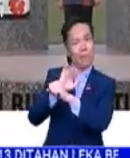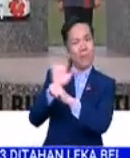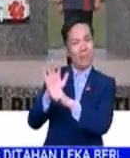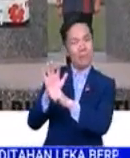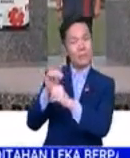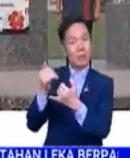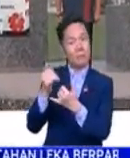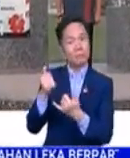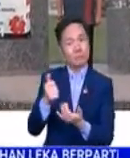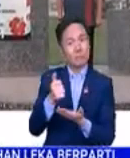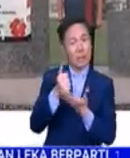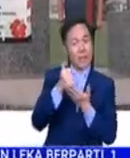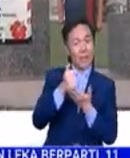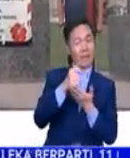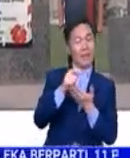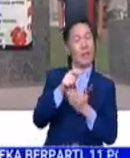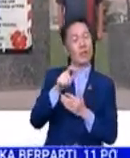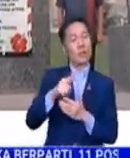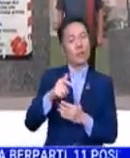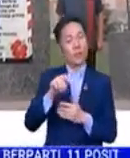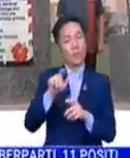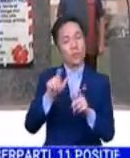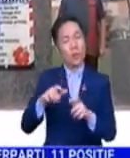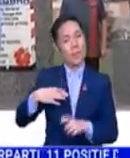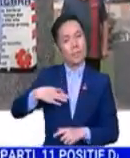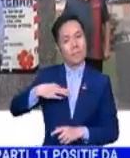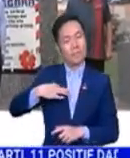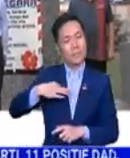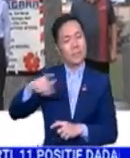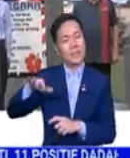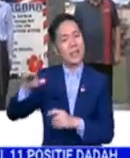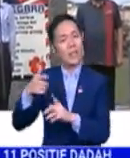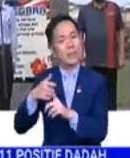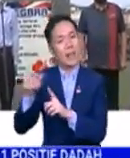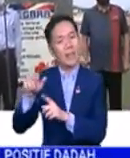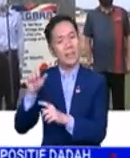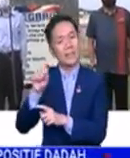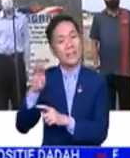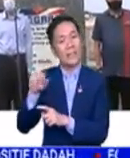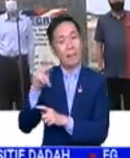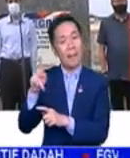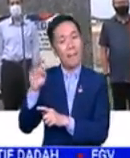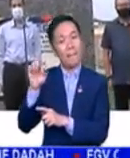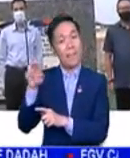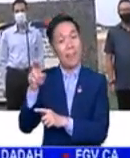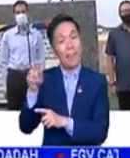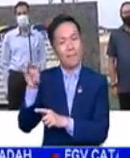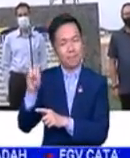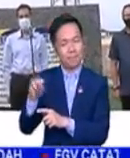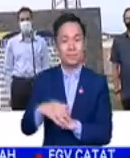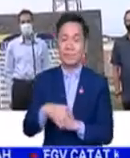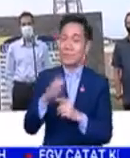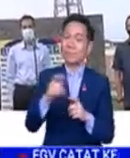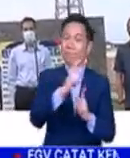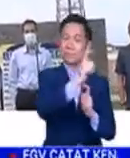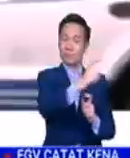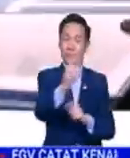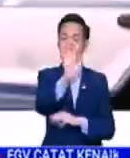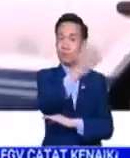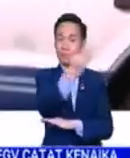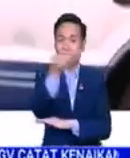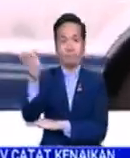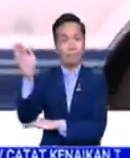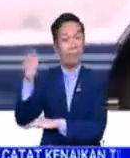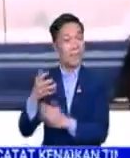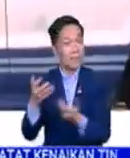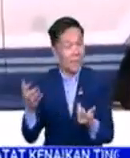yang dibantu oleh aktivis Pusat Maklumat Rakyat Sabak Bernam. Tambah Amri, selain mengagihkan jalur gemilang,